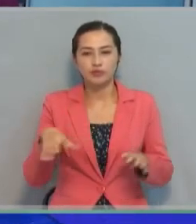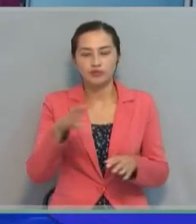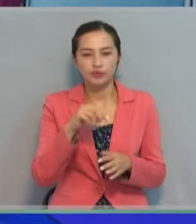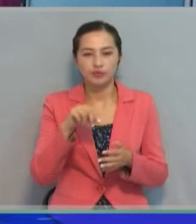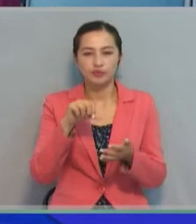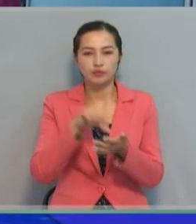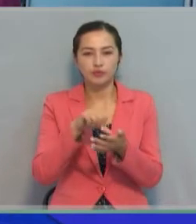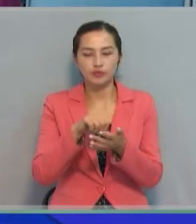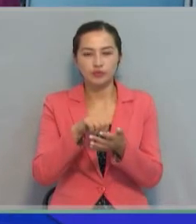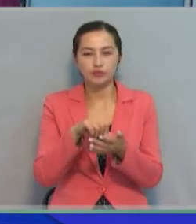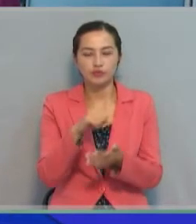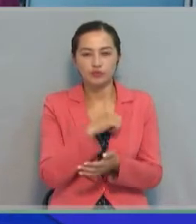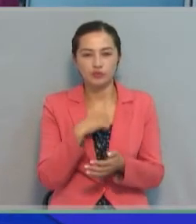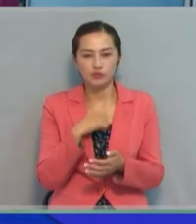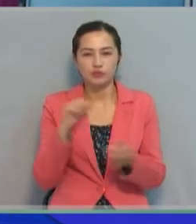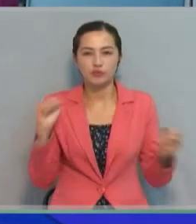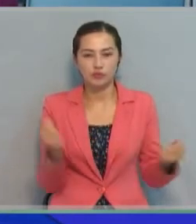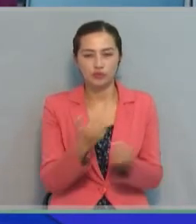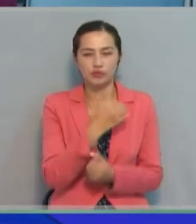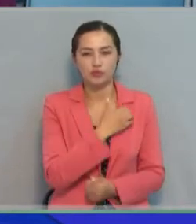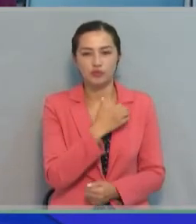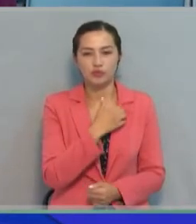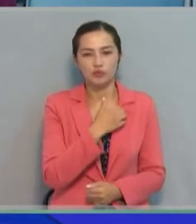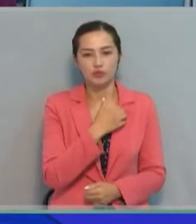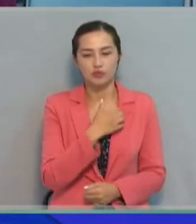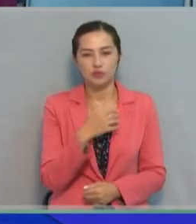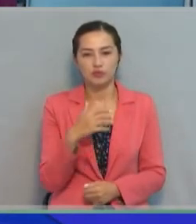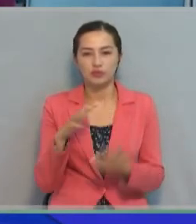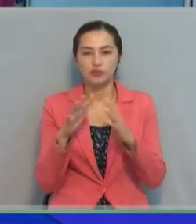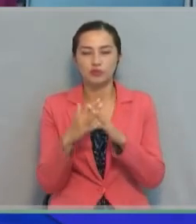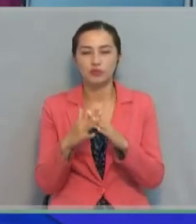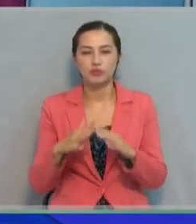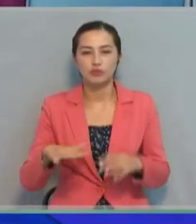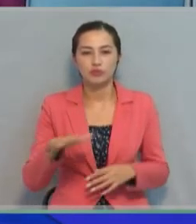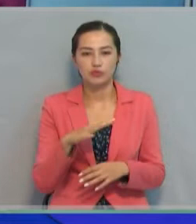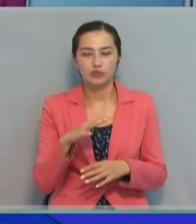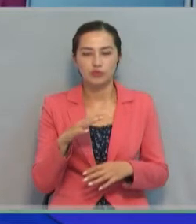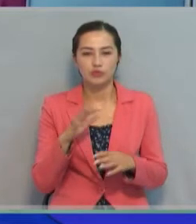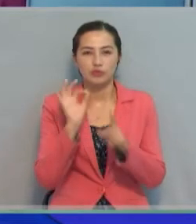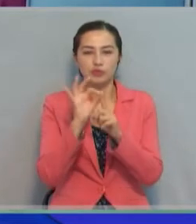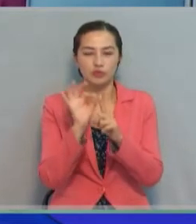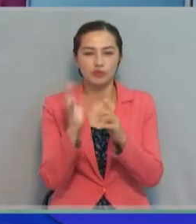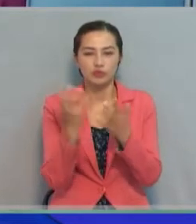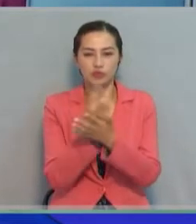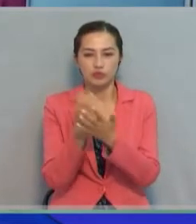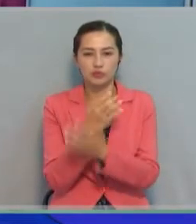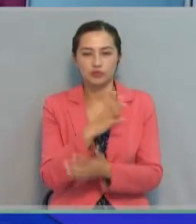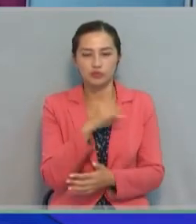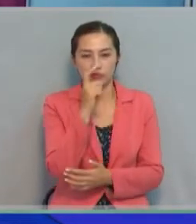қатысып, өзіміздің үлесімізді қосып атырмыз. Ауылдың жағы неменес жетістіктері бола берсін,